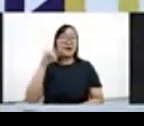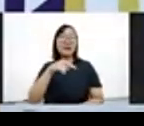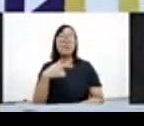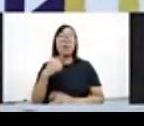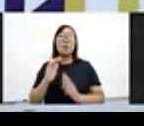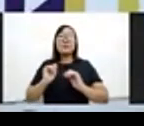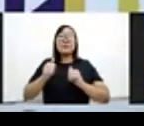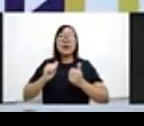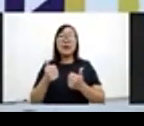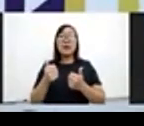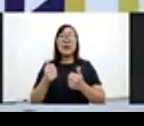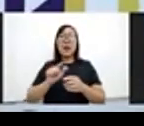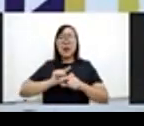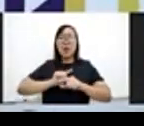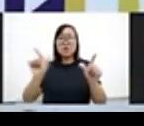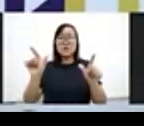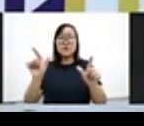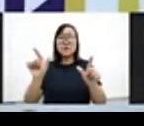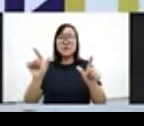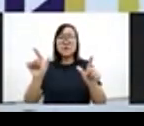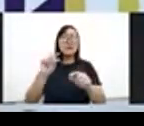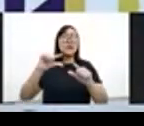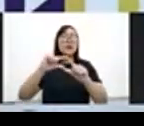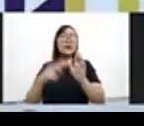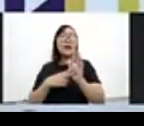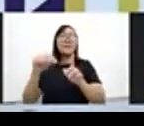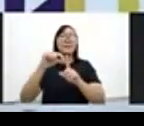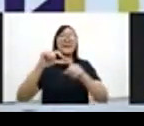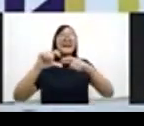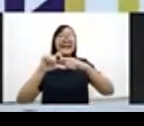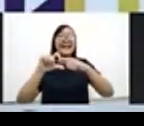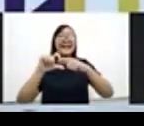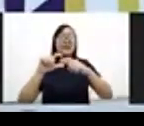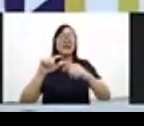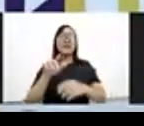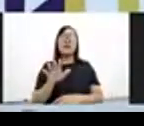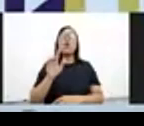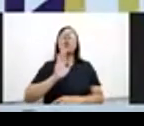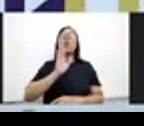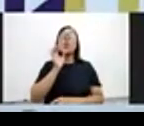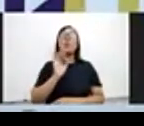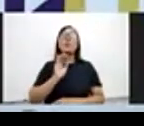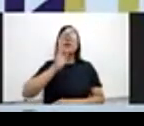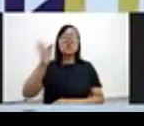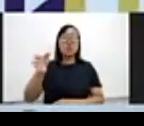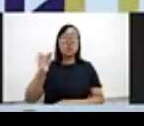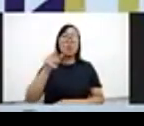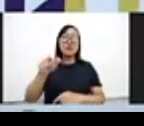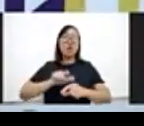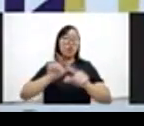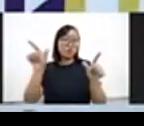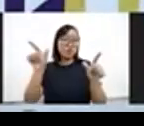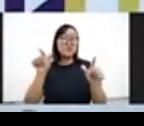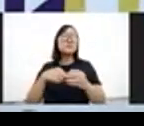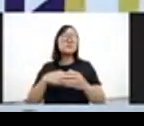launching Rante ya jadi baiknya untuk acara besok oh besok ya iya iya betul